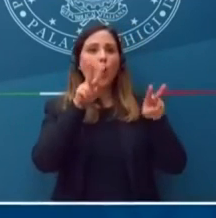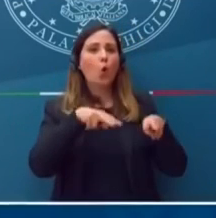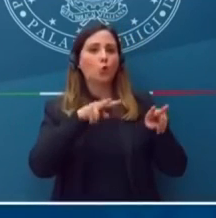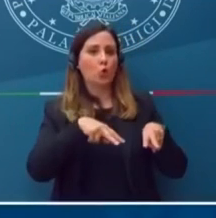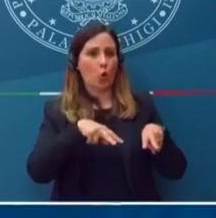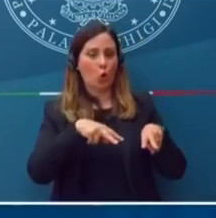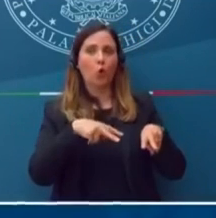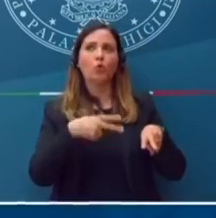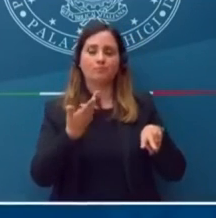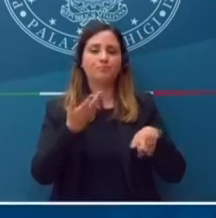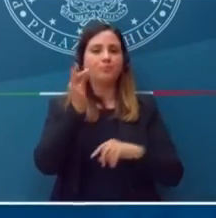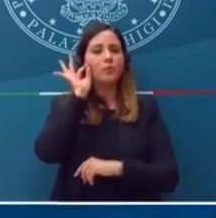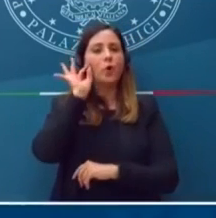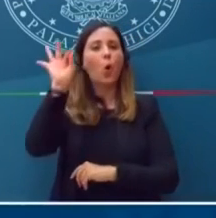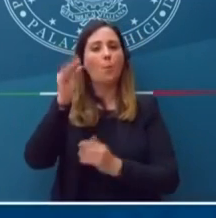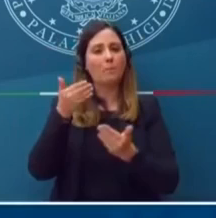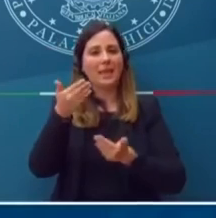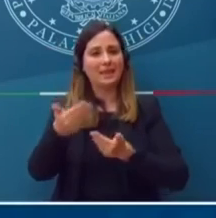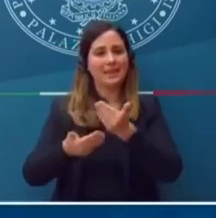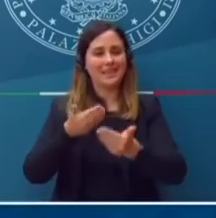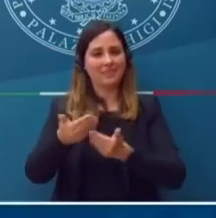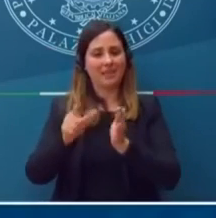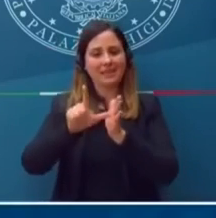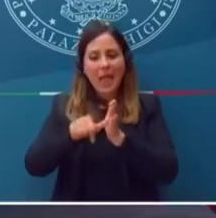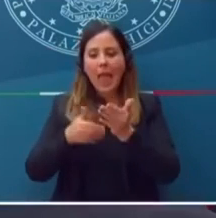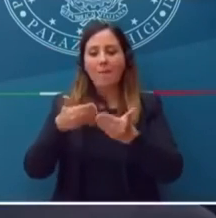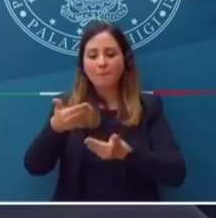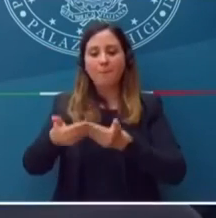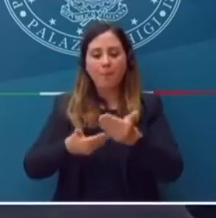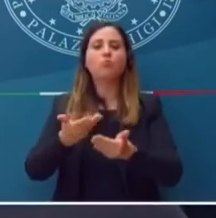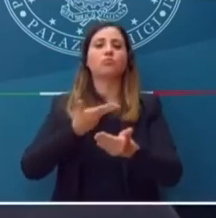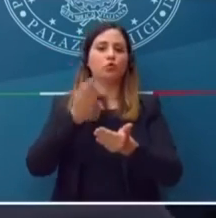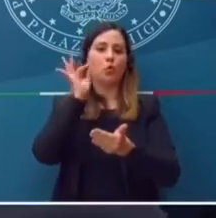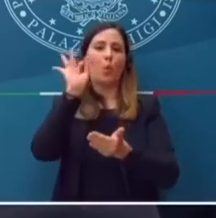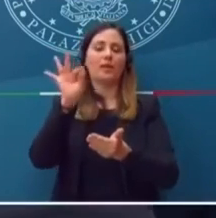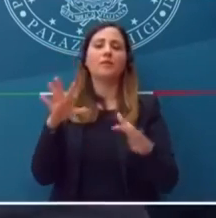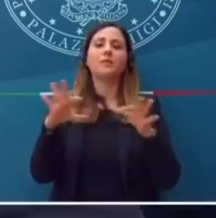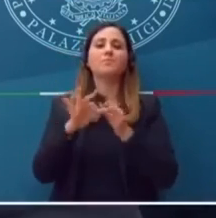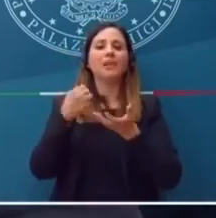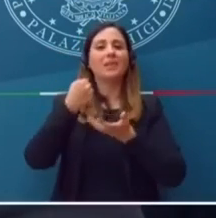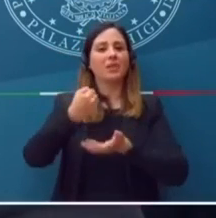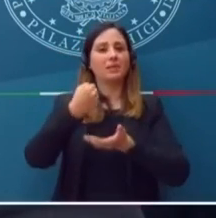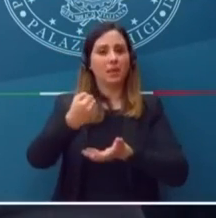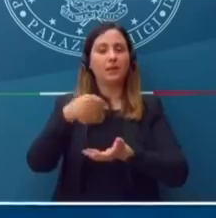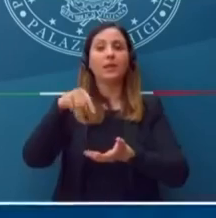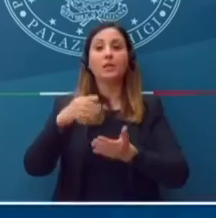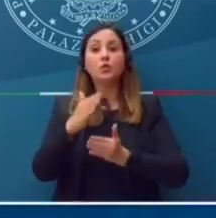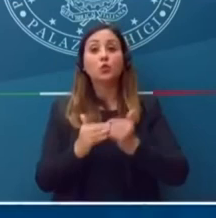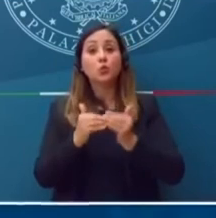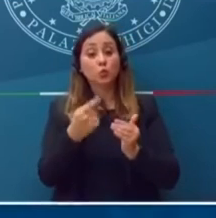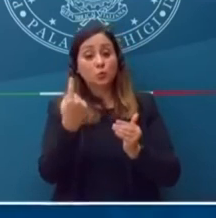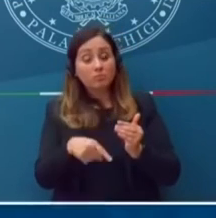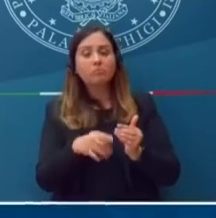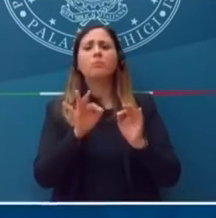degli obiettivi progressivi nel corso di questi investimenti. Questa struttura valuta proprio la